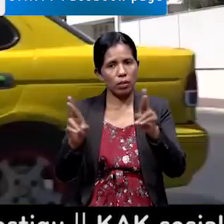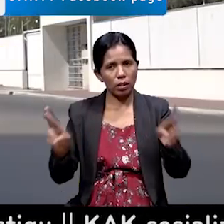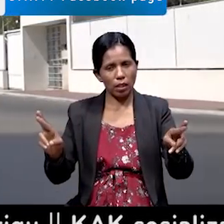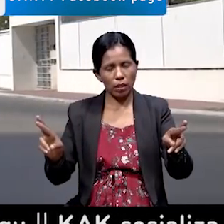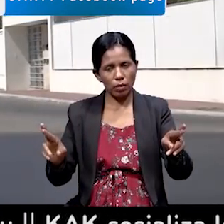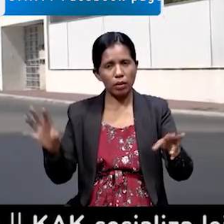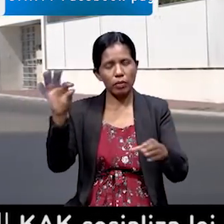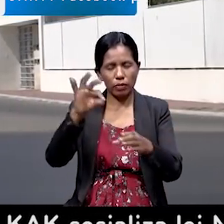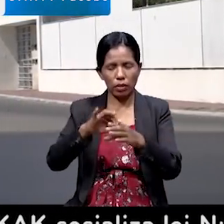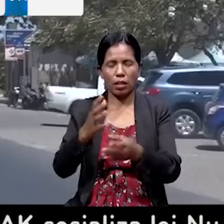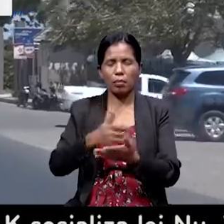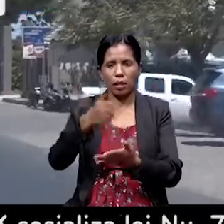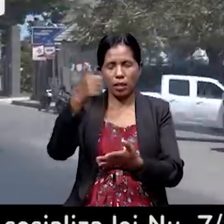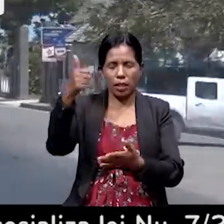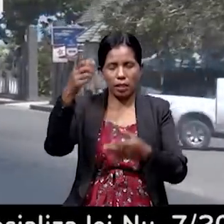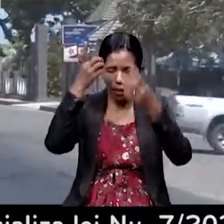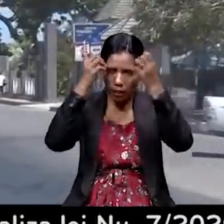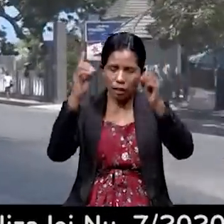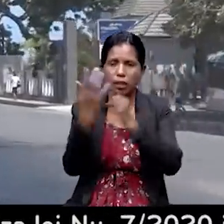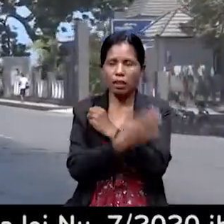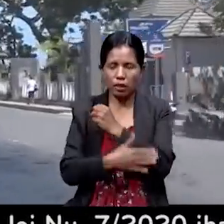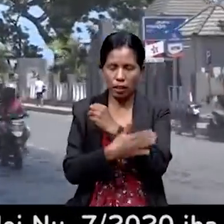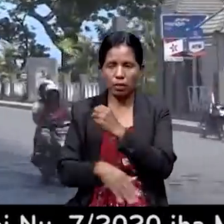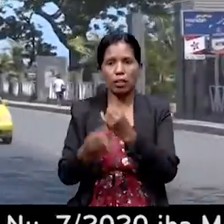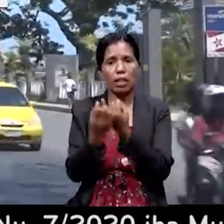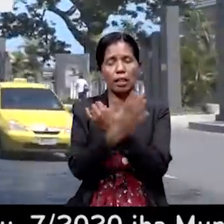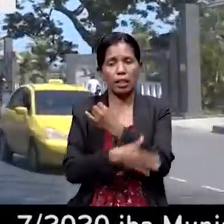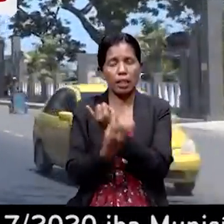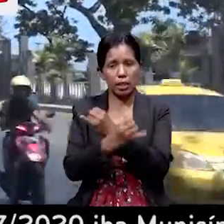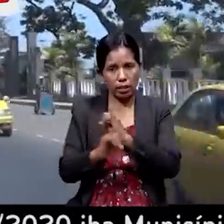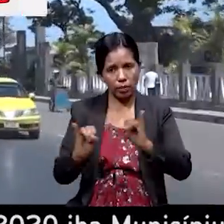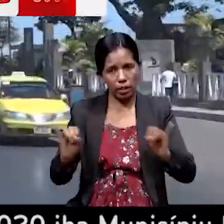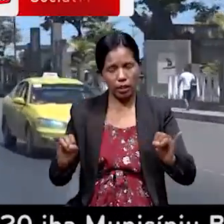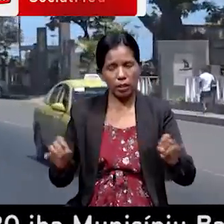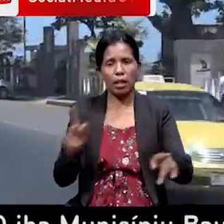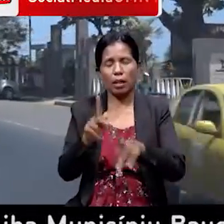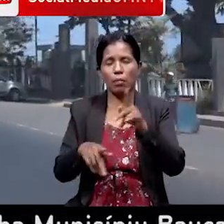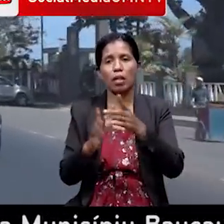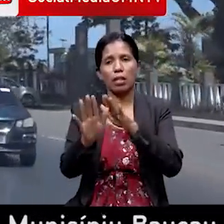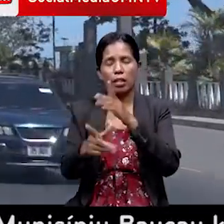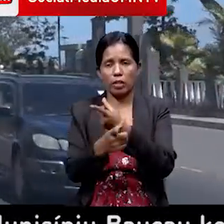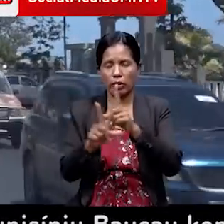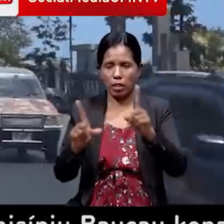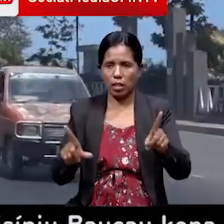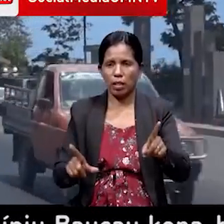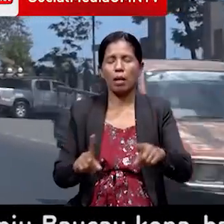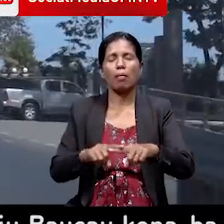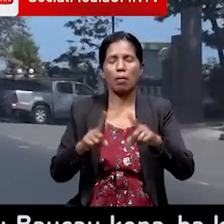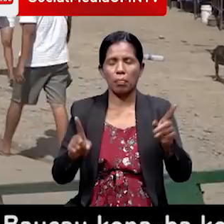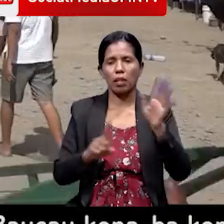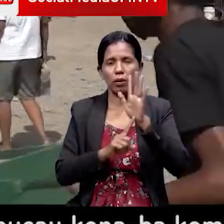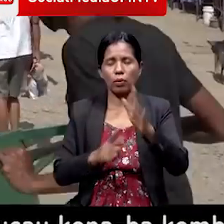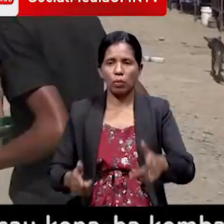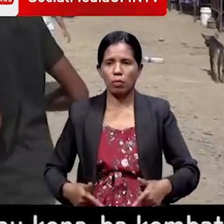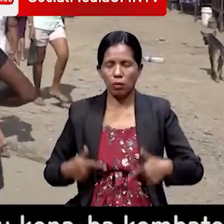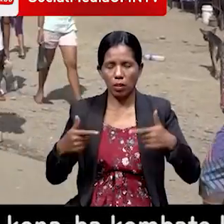no rai dan nene destino nudar nasaun independente ida no povu libertado iha reklarane mai be realidade muris hatudu